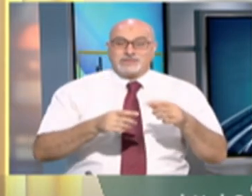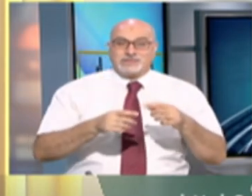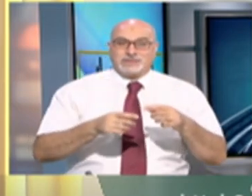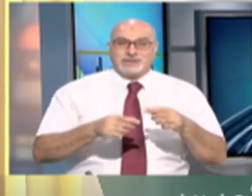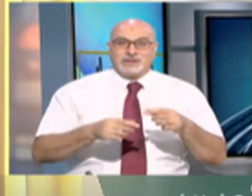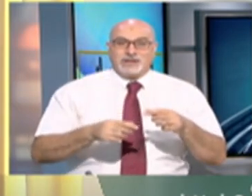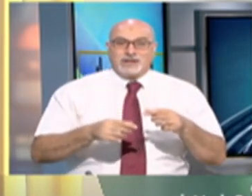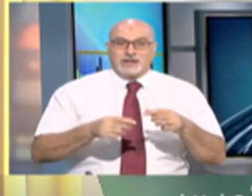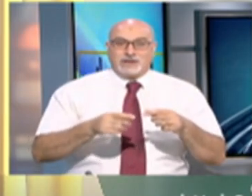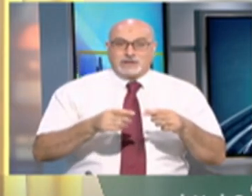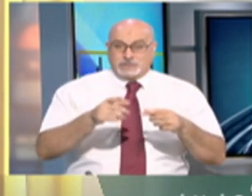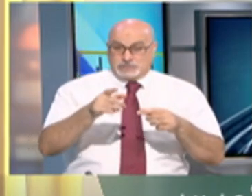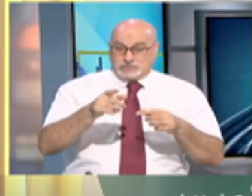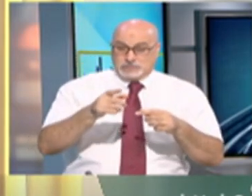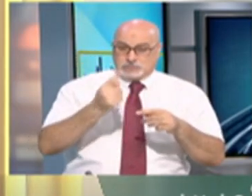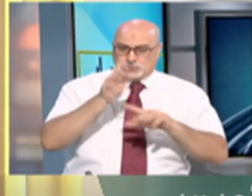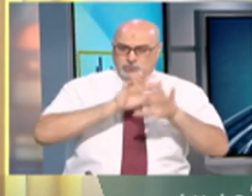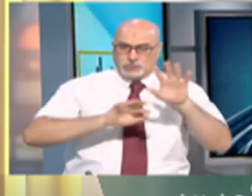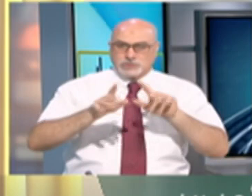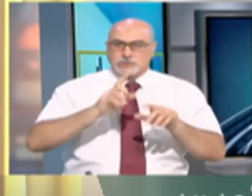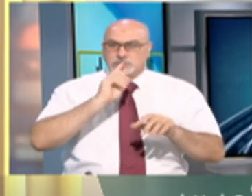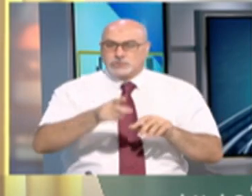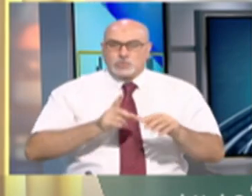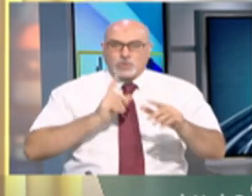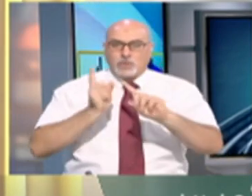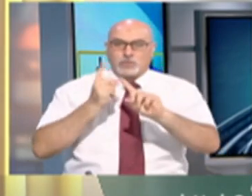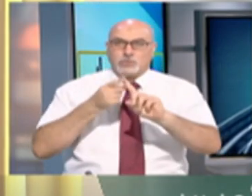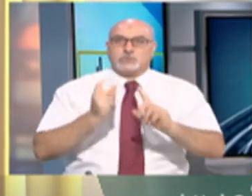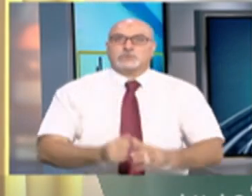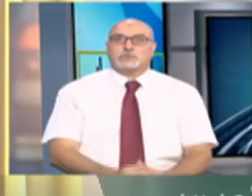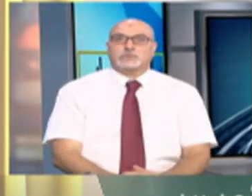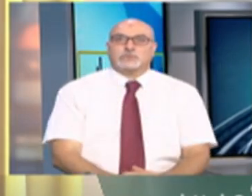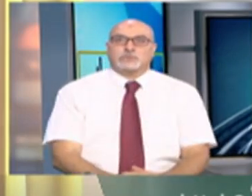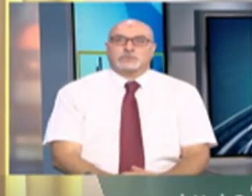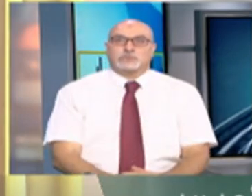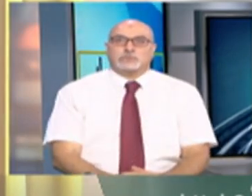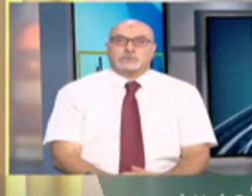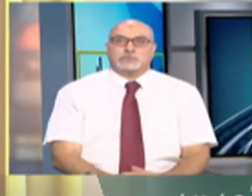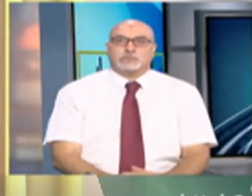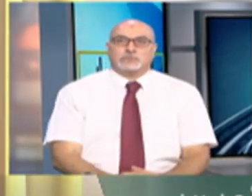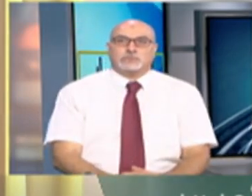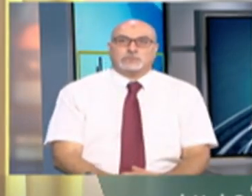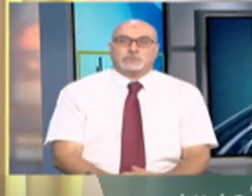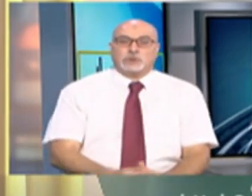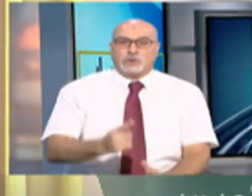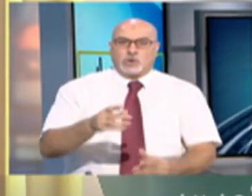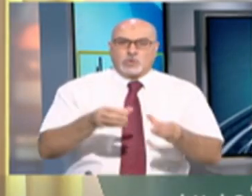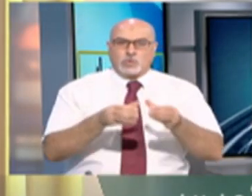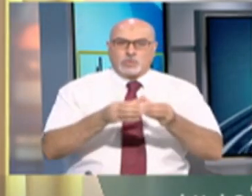على روح ومبادئ وأهداف القرارات الهامة التي تبنتها المجموعة